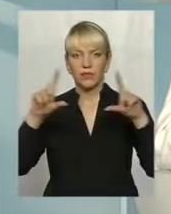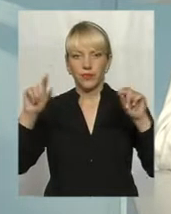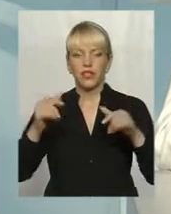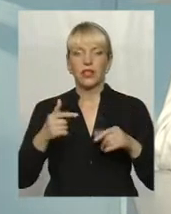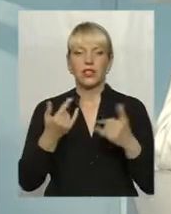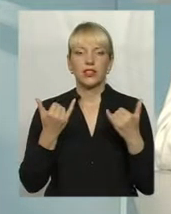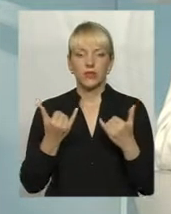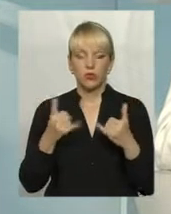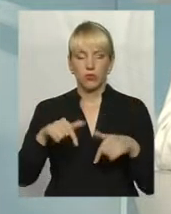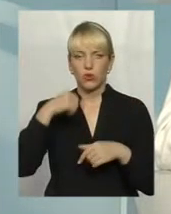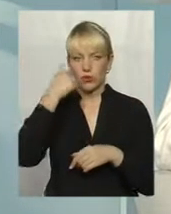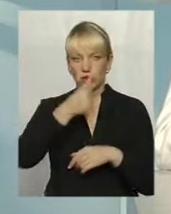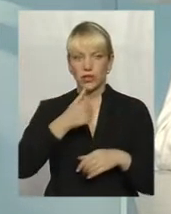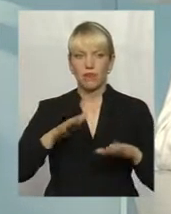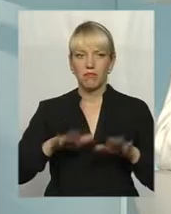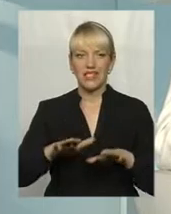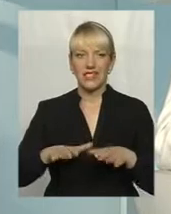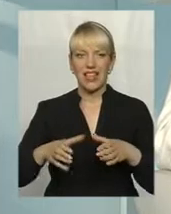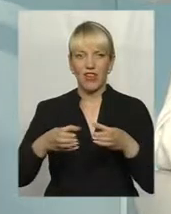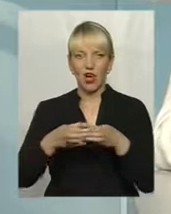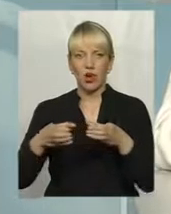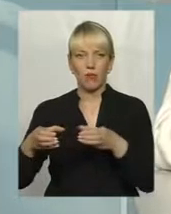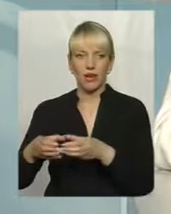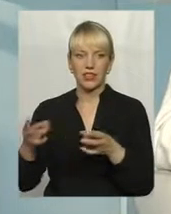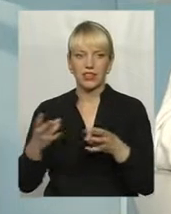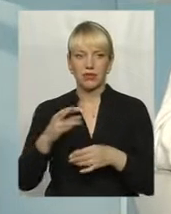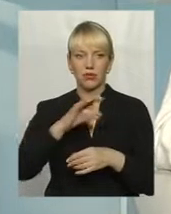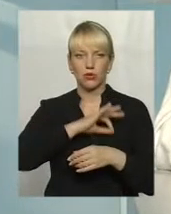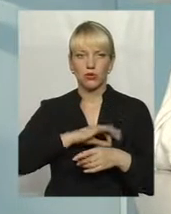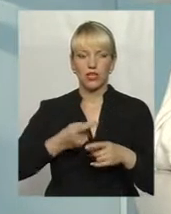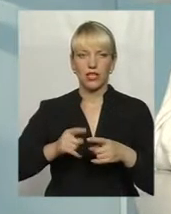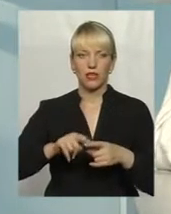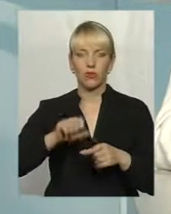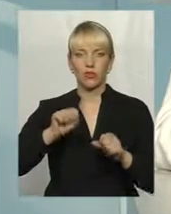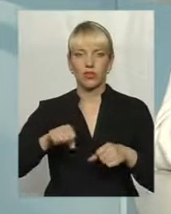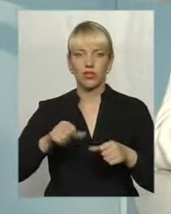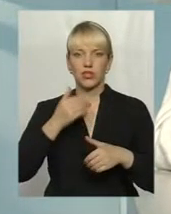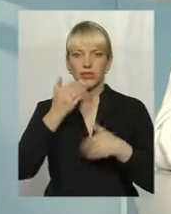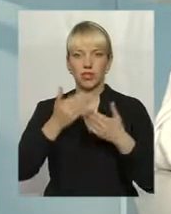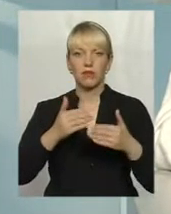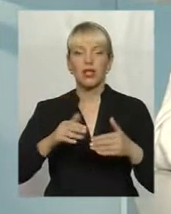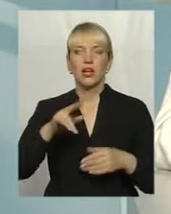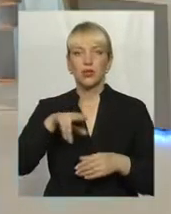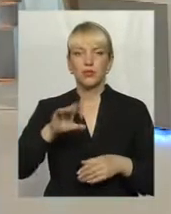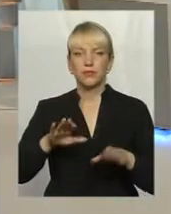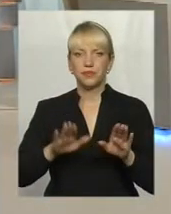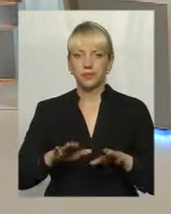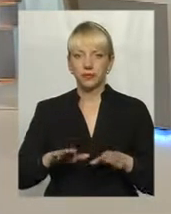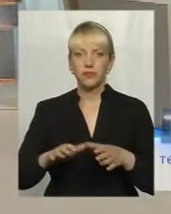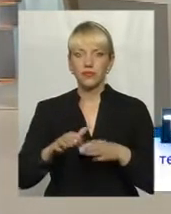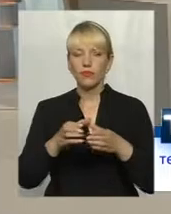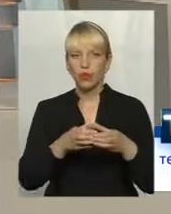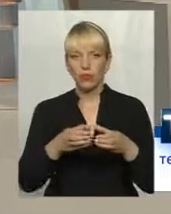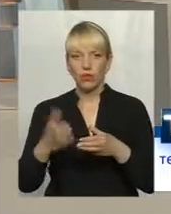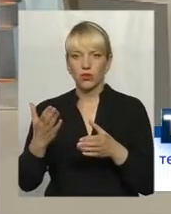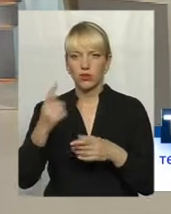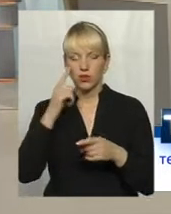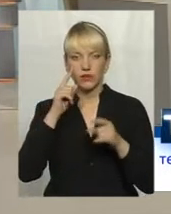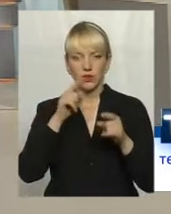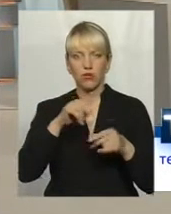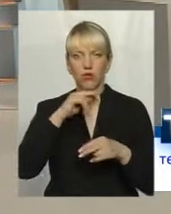цього року місцеві громади. Тобто, треба скористатися даною можливістю, звернутися до місцевої громади. І якщо ви звернете